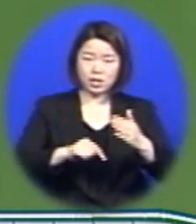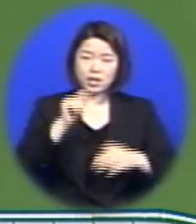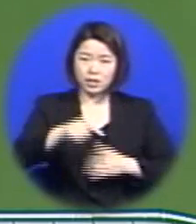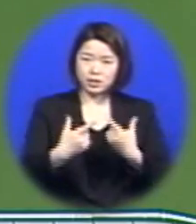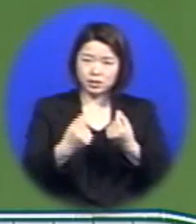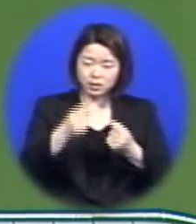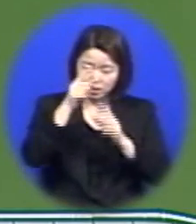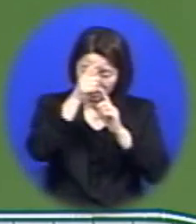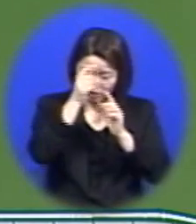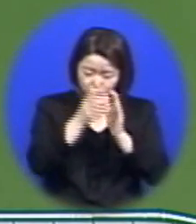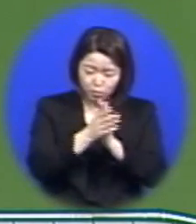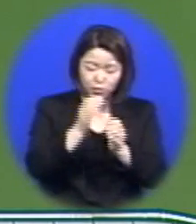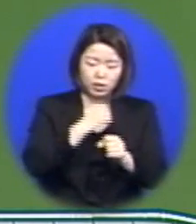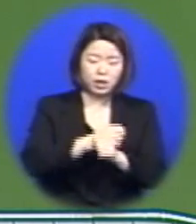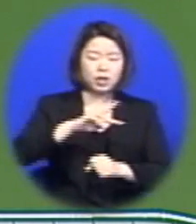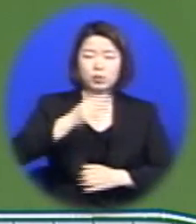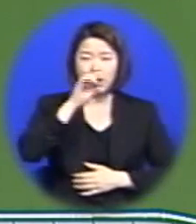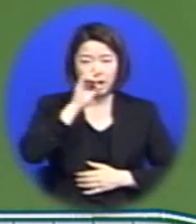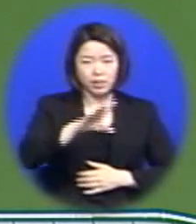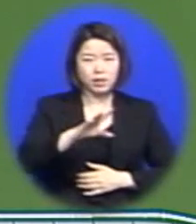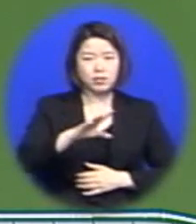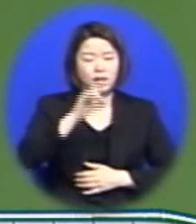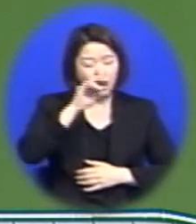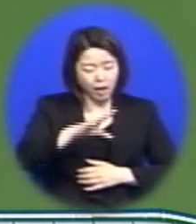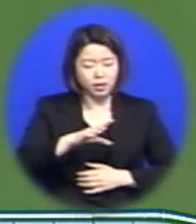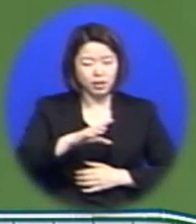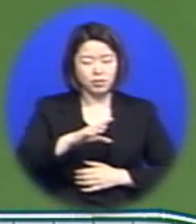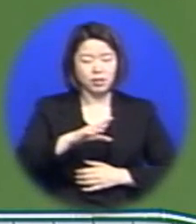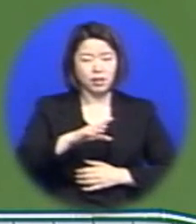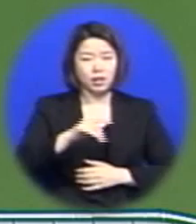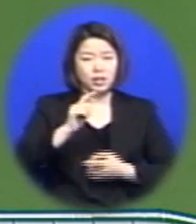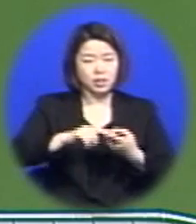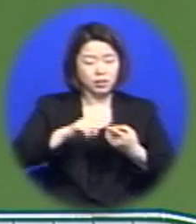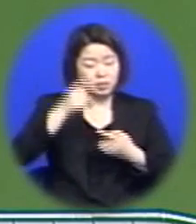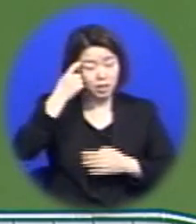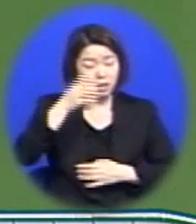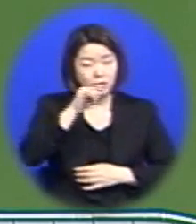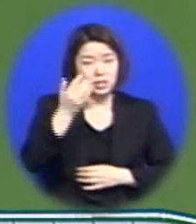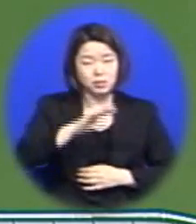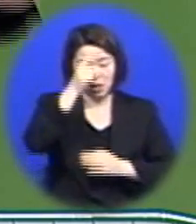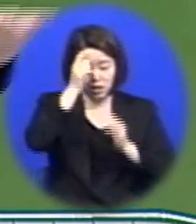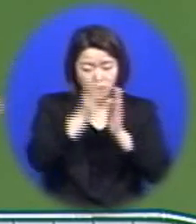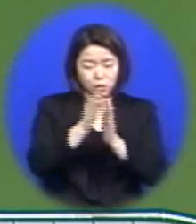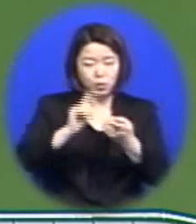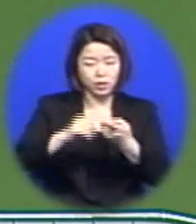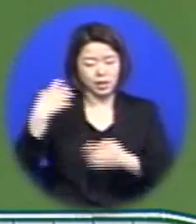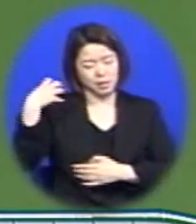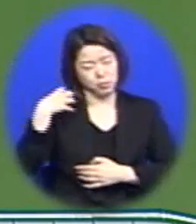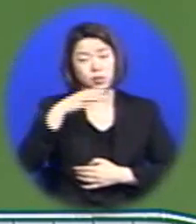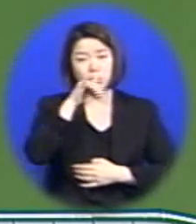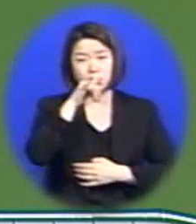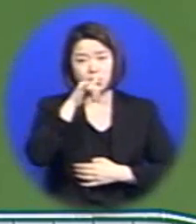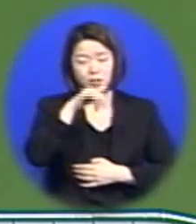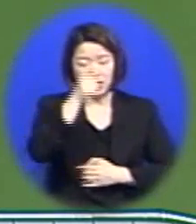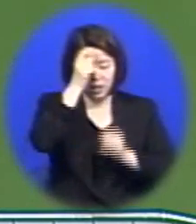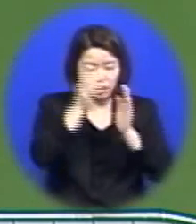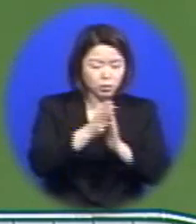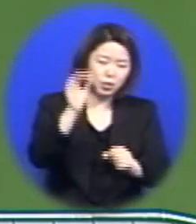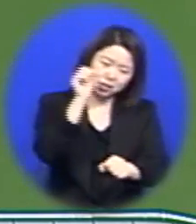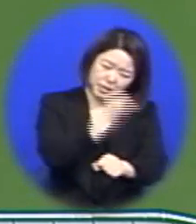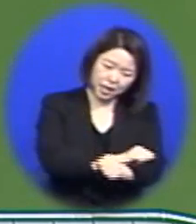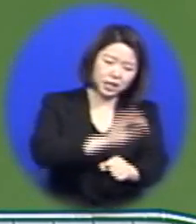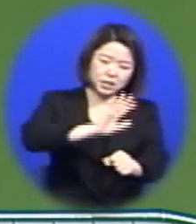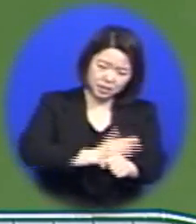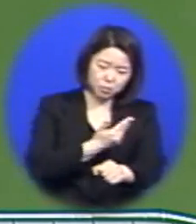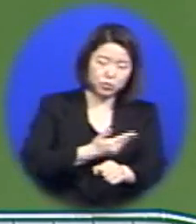기도해도 안 되는데 계속 기도에 부담을 주시잖아요 기도를 잘 하시든지 못 하시든지 상관없이